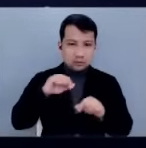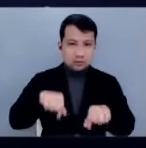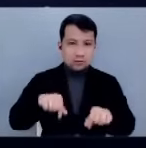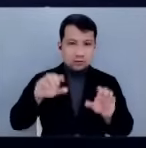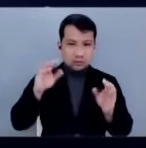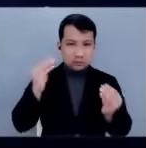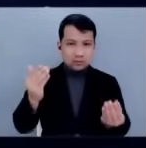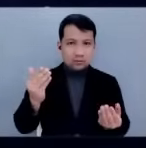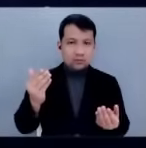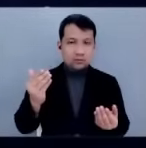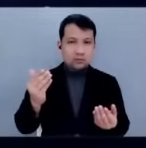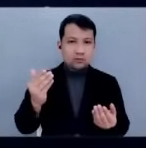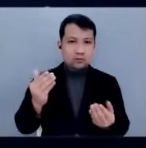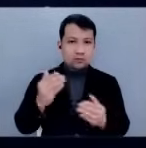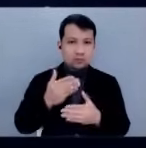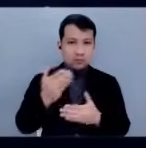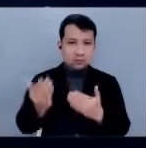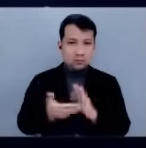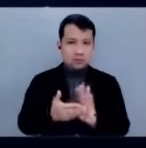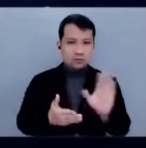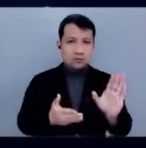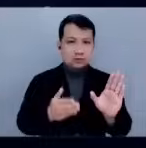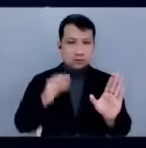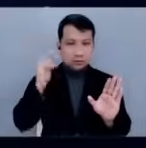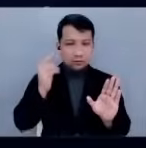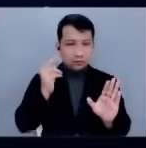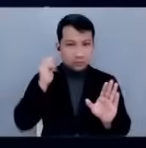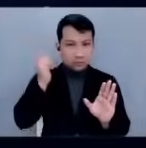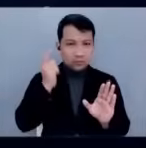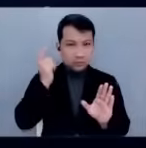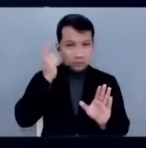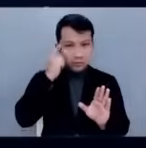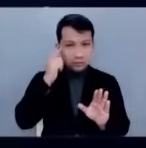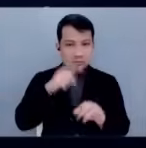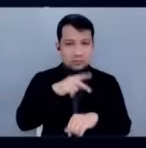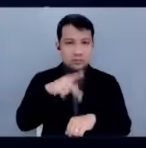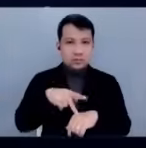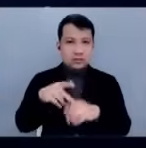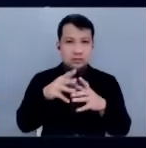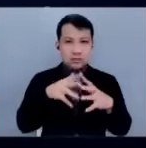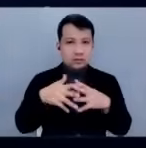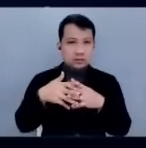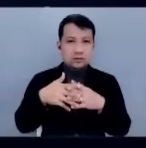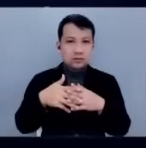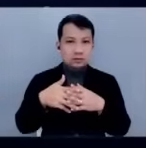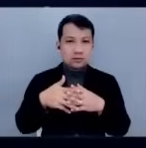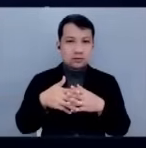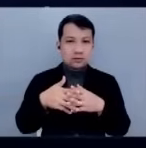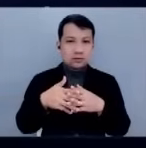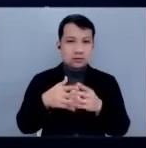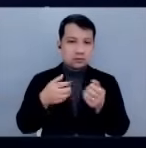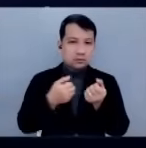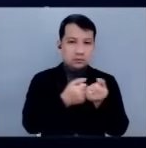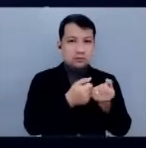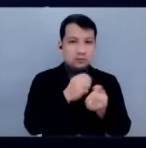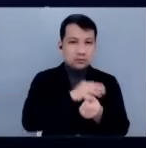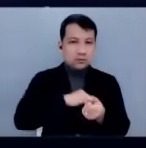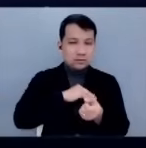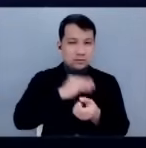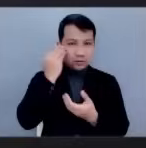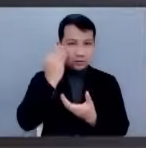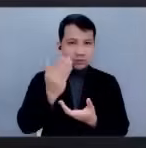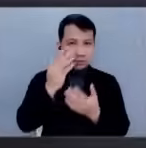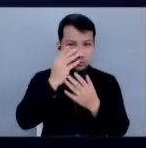na pinondohan daw ng gobyerno ng Pilipinas at Amerika. Ayon sa video, pakailang daw ng naturang misyon na manggulo at galitin ng